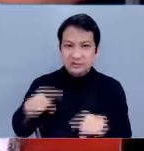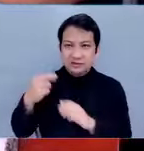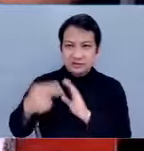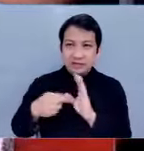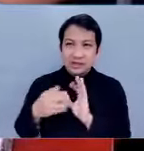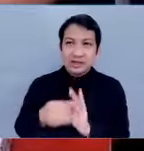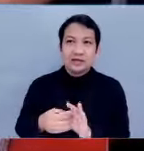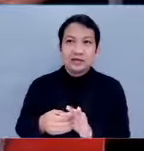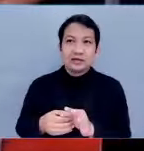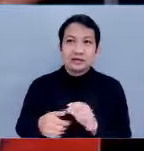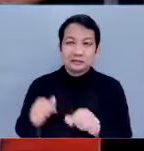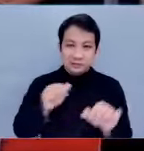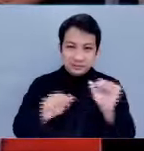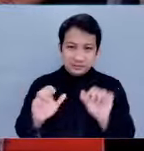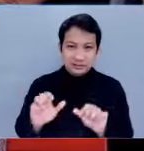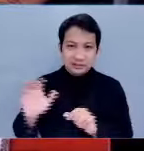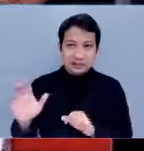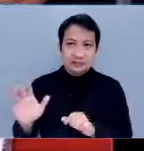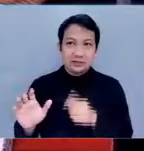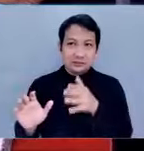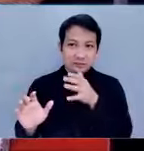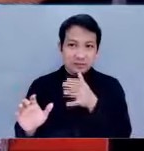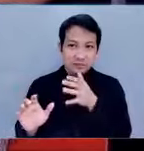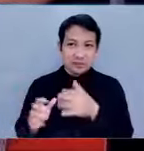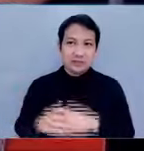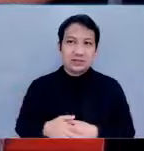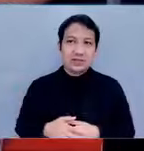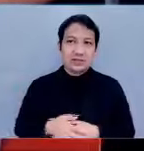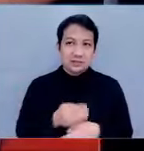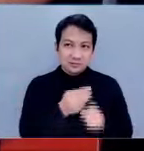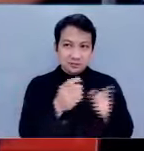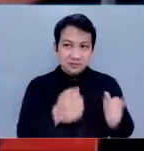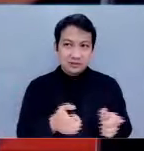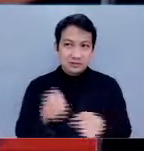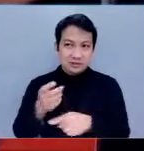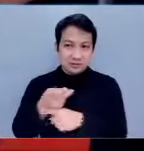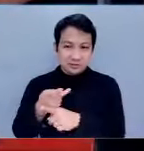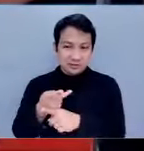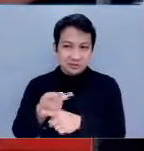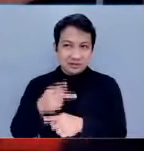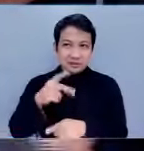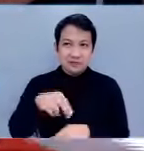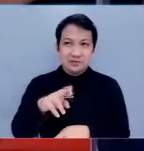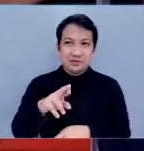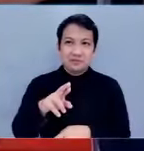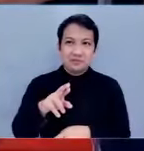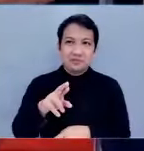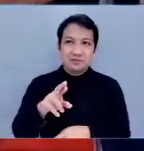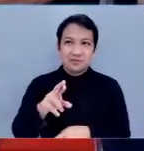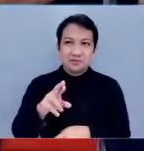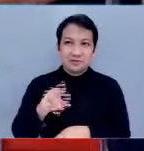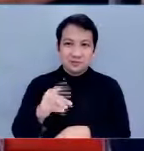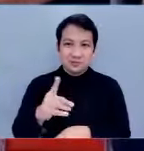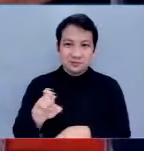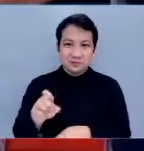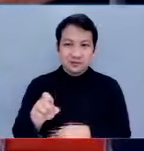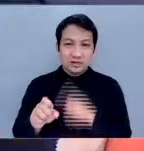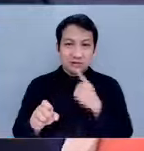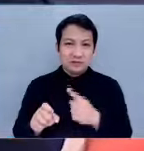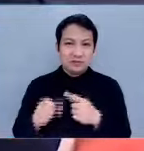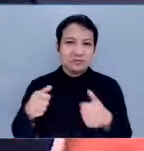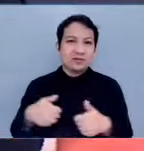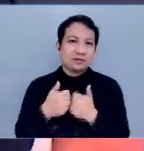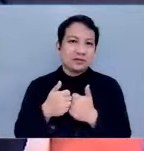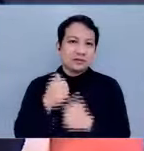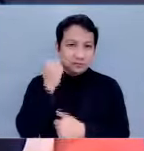actor ka pero mami ka din niya. Manager kayo pero producer kayo. No, it was a challenge every day. Right?